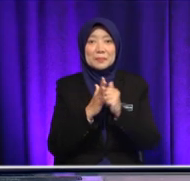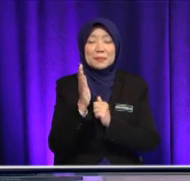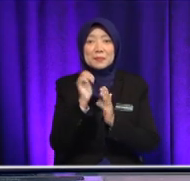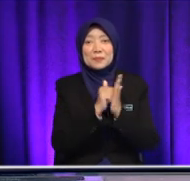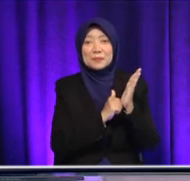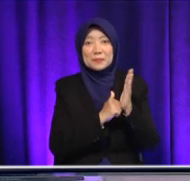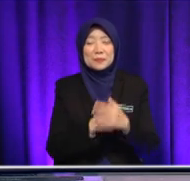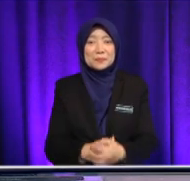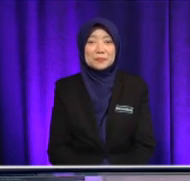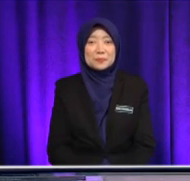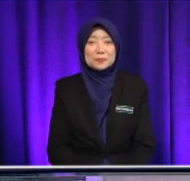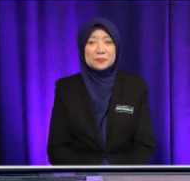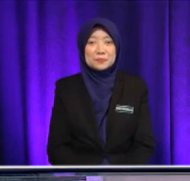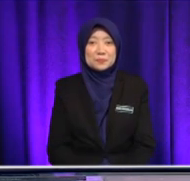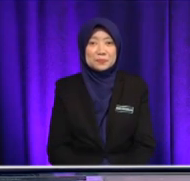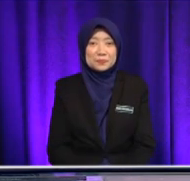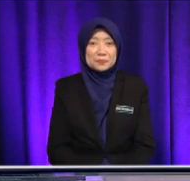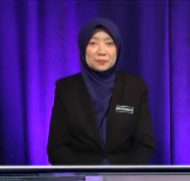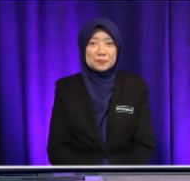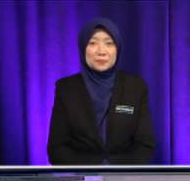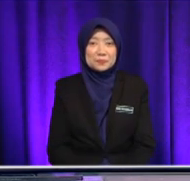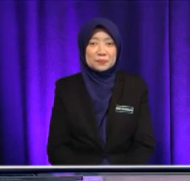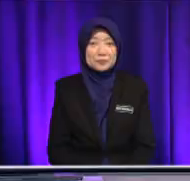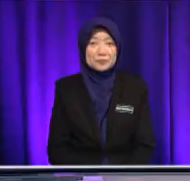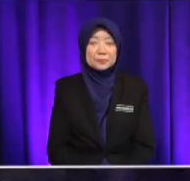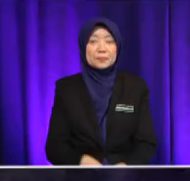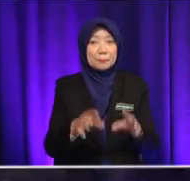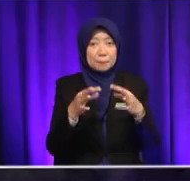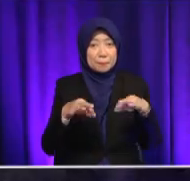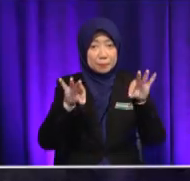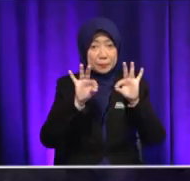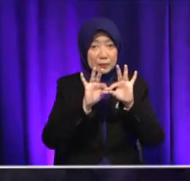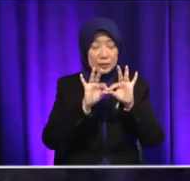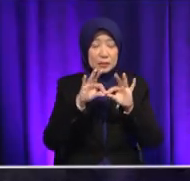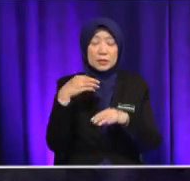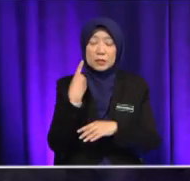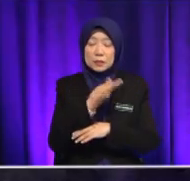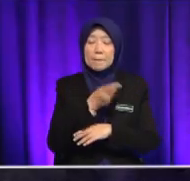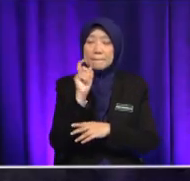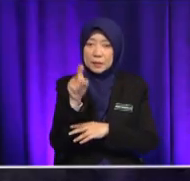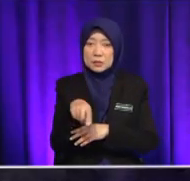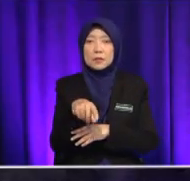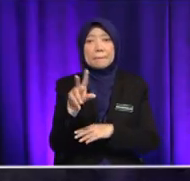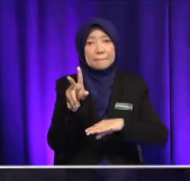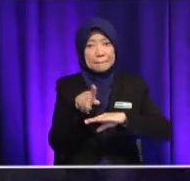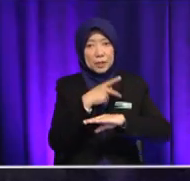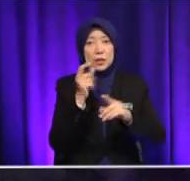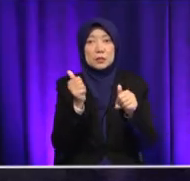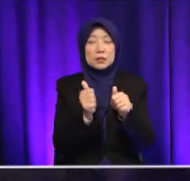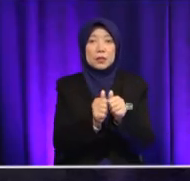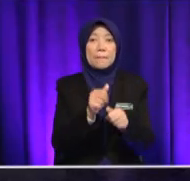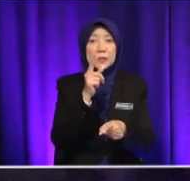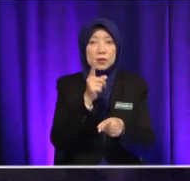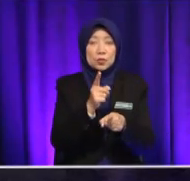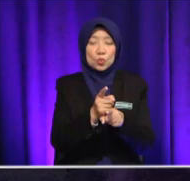Okey, sekejap ya, Sean. Okey, boleh je, Igo. Okey. Yang penting tu asalkan kita pakai dengan betul kan, Igo? Ya, betul. Biar lambat